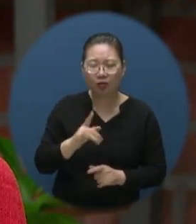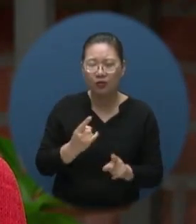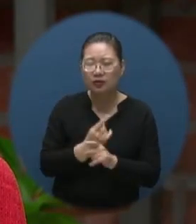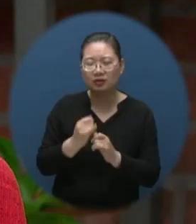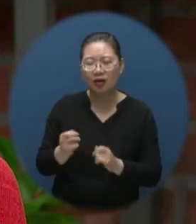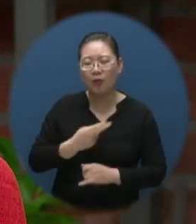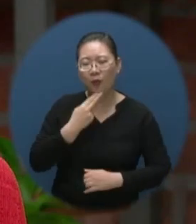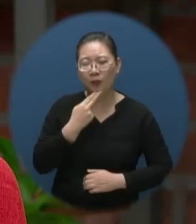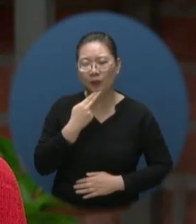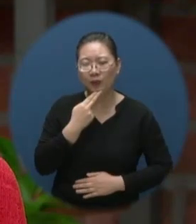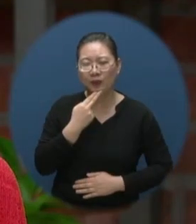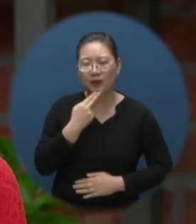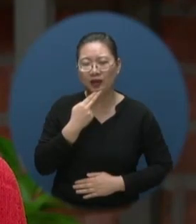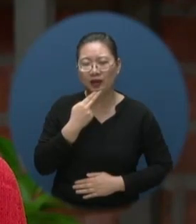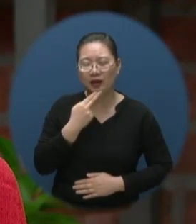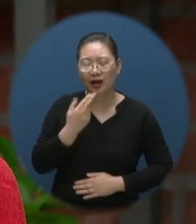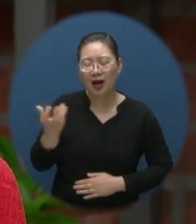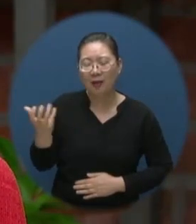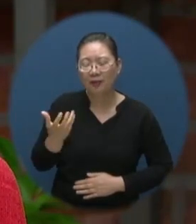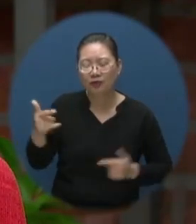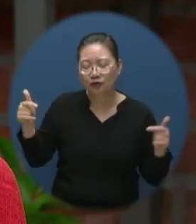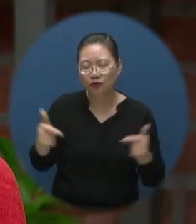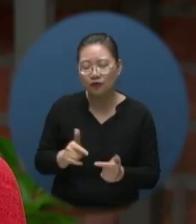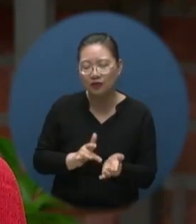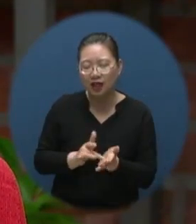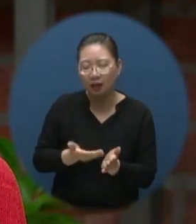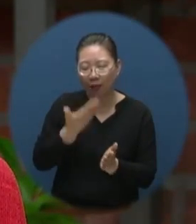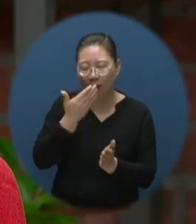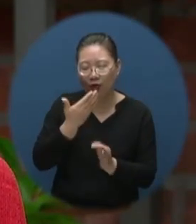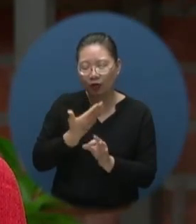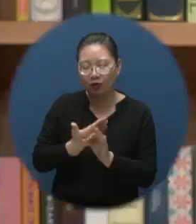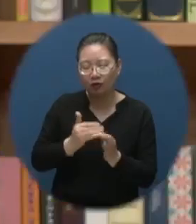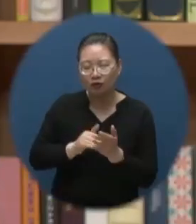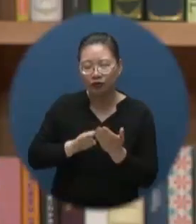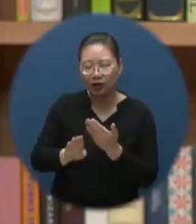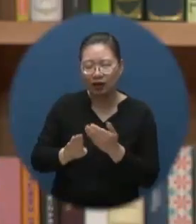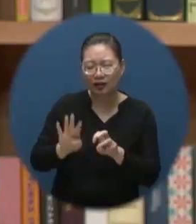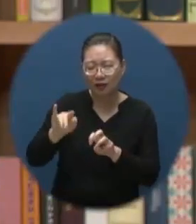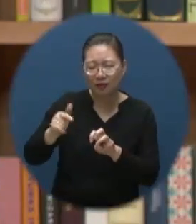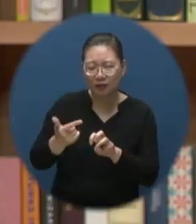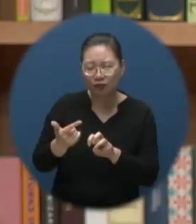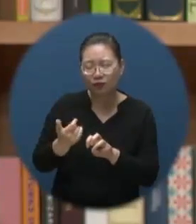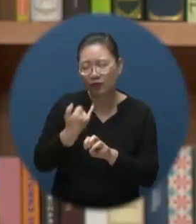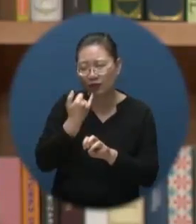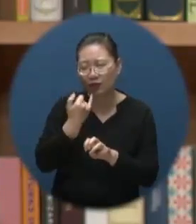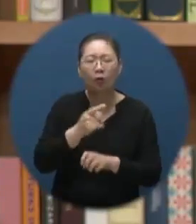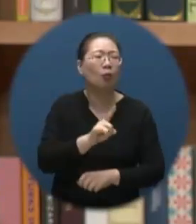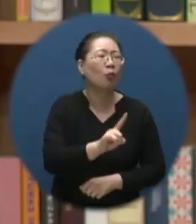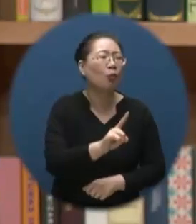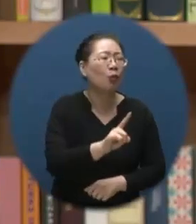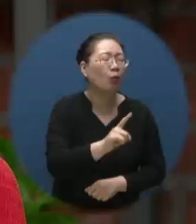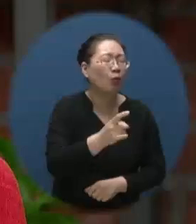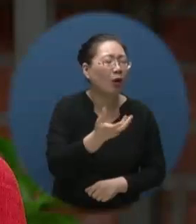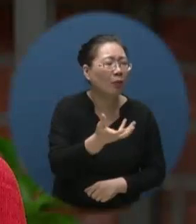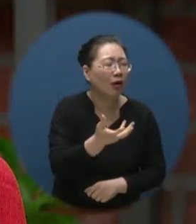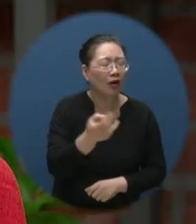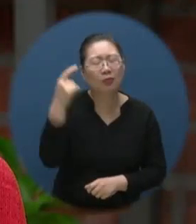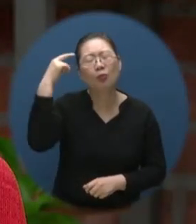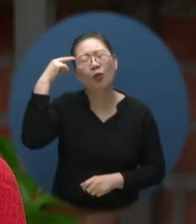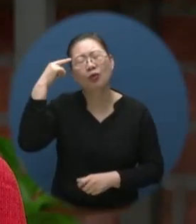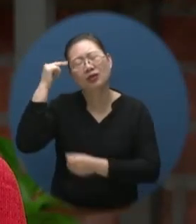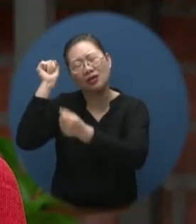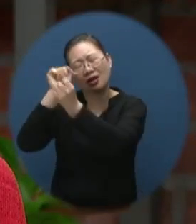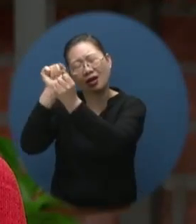고친다. 진통제 먹고 나면 한 30분 괜찮다가 또 아프다. 어디가 근데 아픈 건데? 머리. 머리? 예.